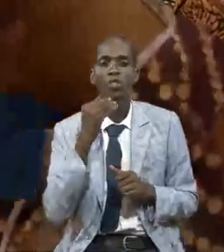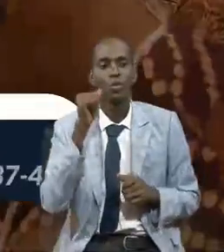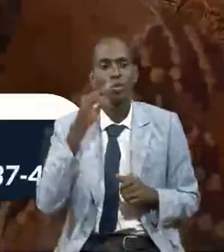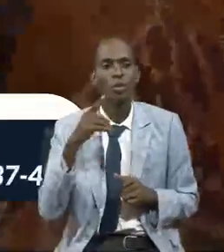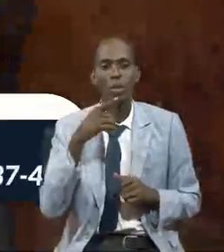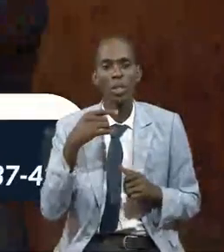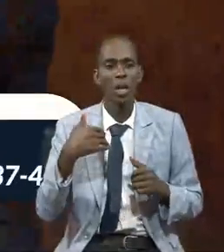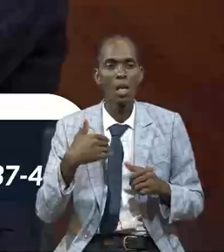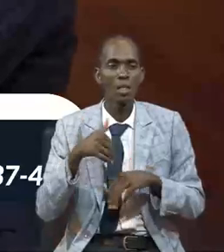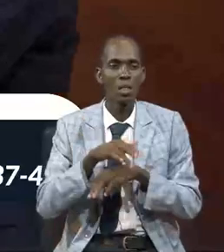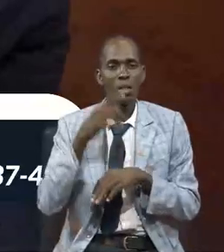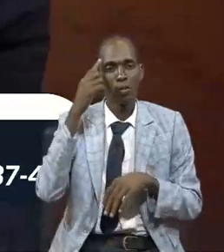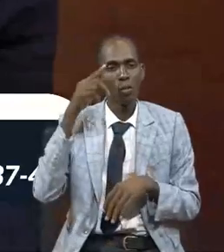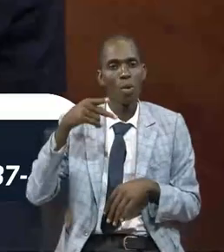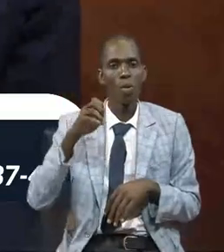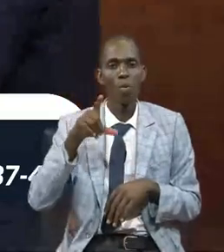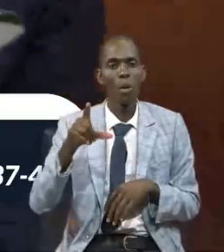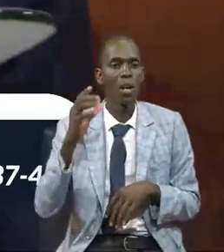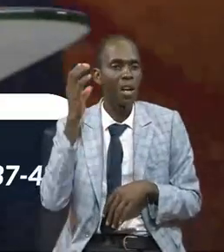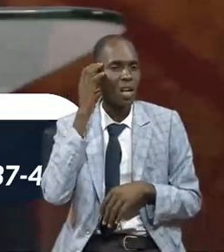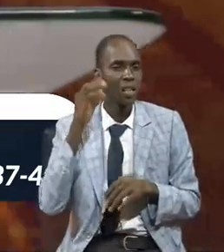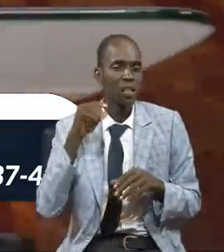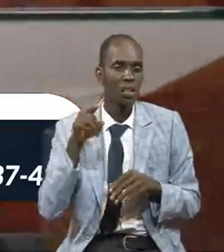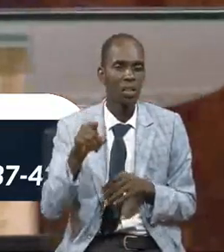la foi en Christ.